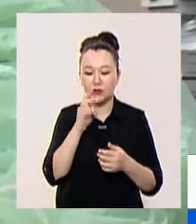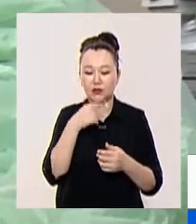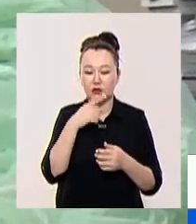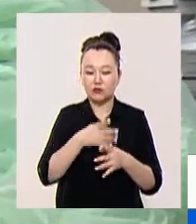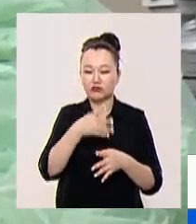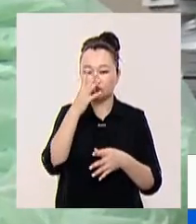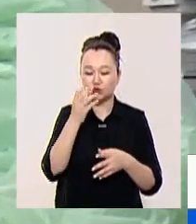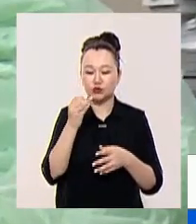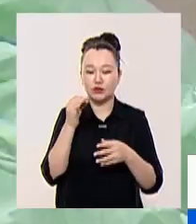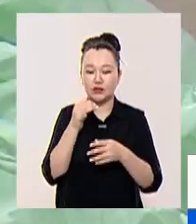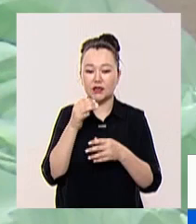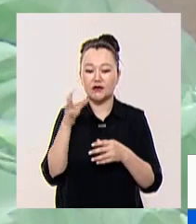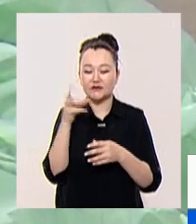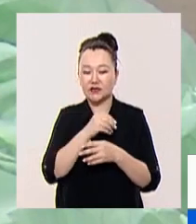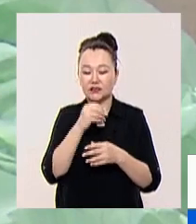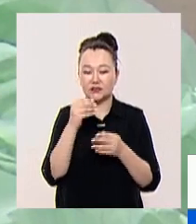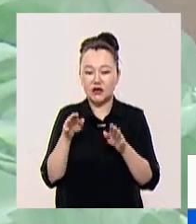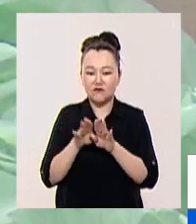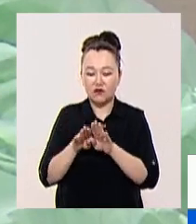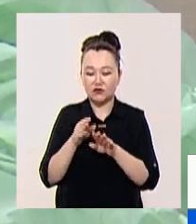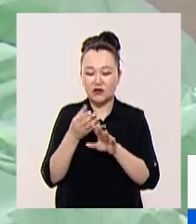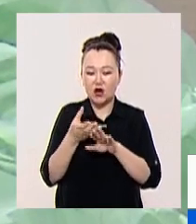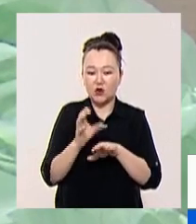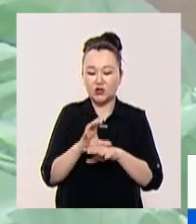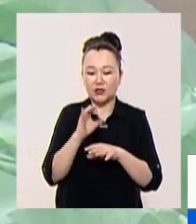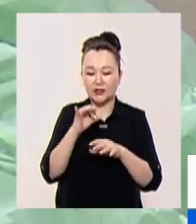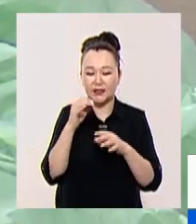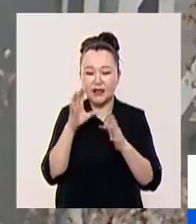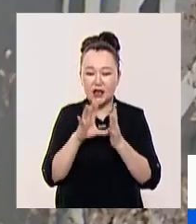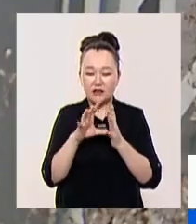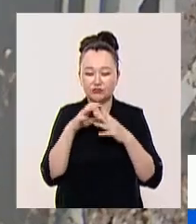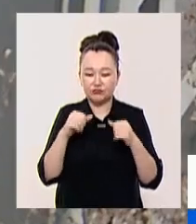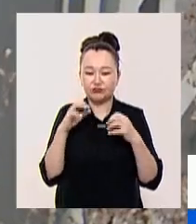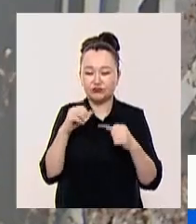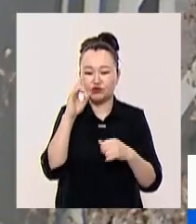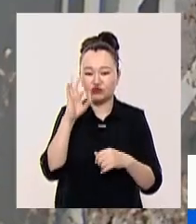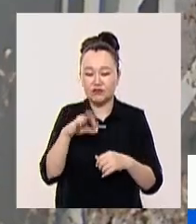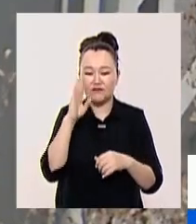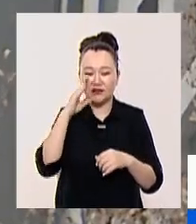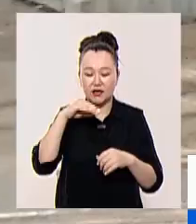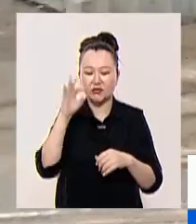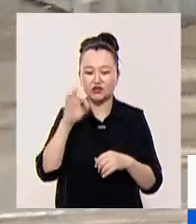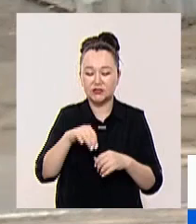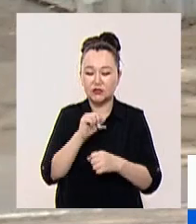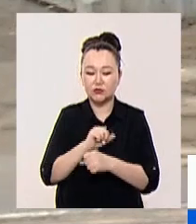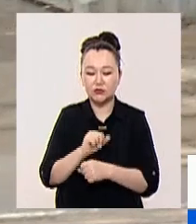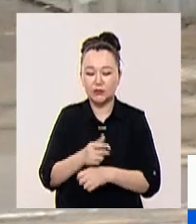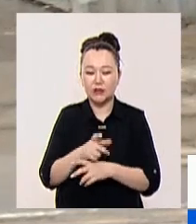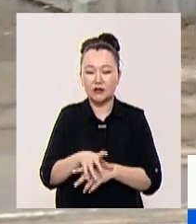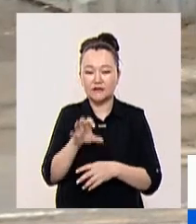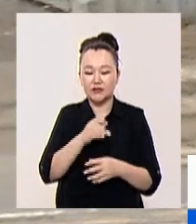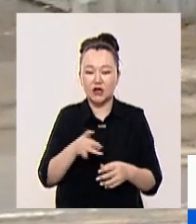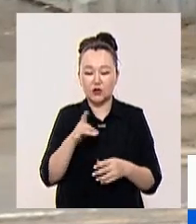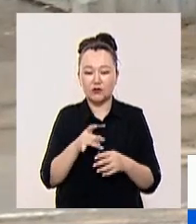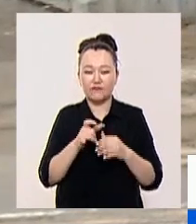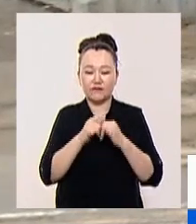нагружают еще и коммунальную инфраструктуру. Из-за этого происходят перебои в подаче электричества и воды. Из-за большого скопления людей в микрорайонах возникает